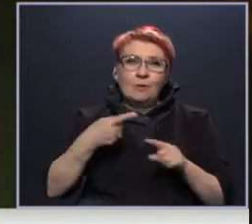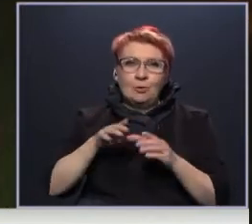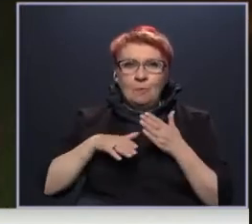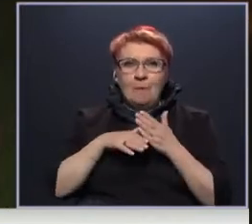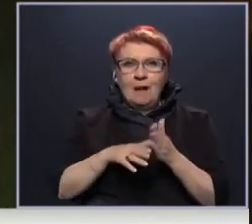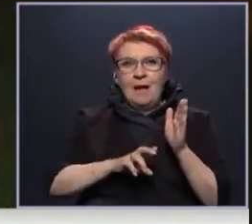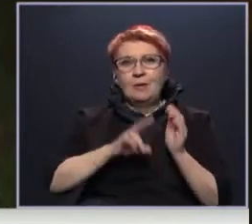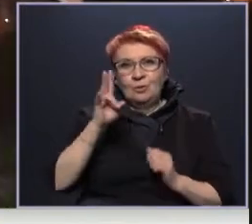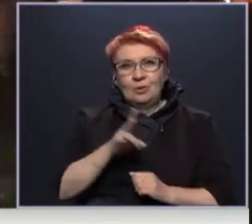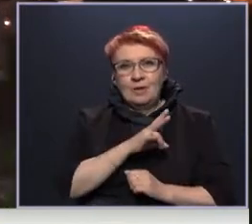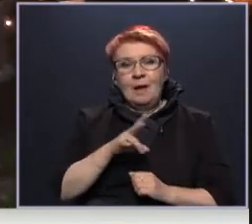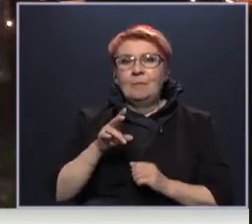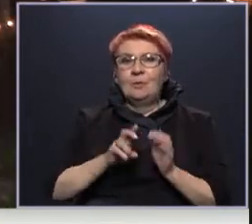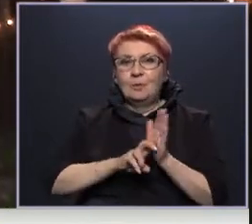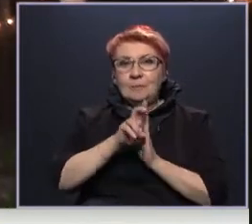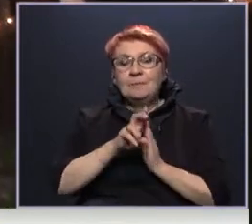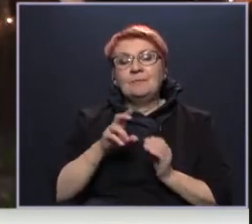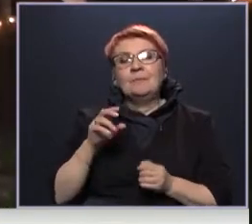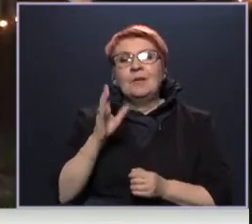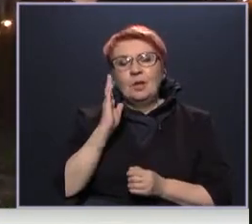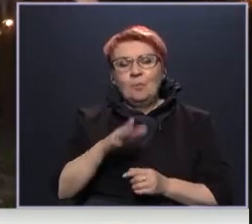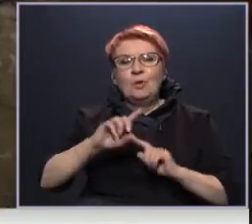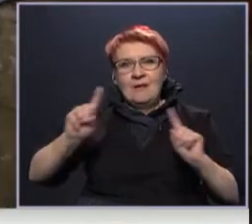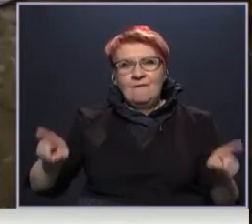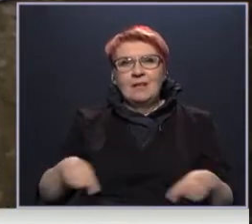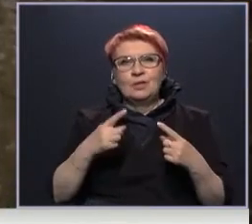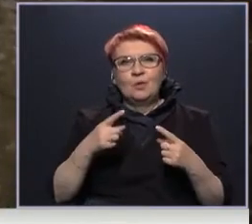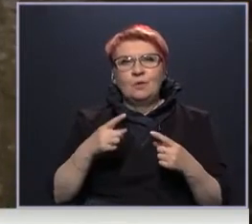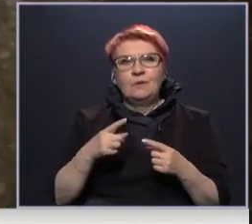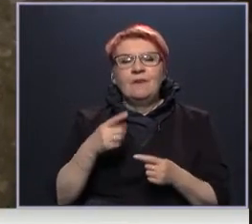приходу, и с Божьей помощью церковь будет воссоздана в историческом виде.